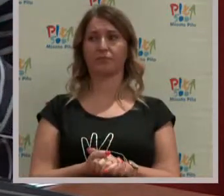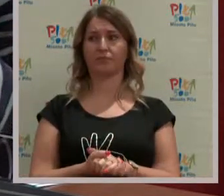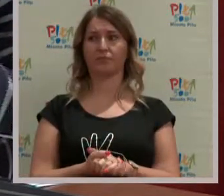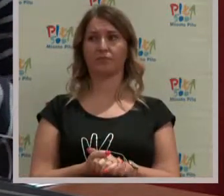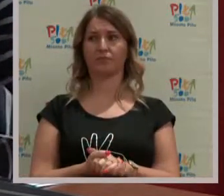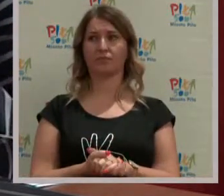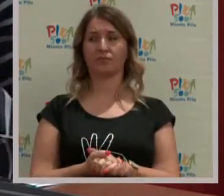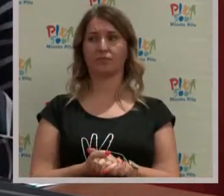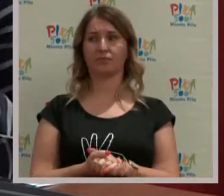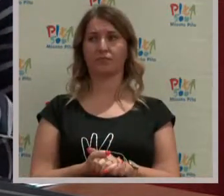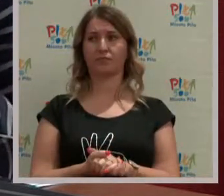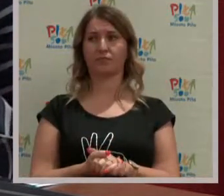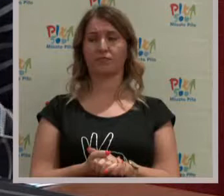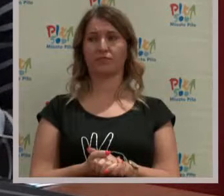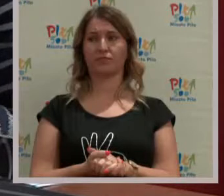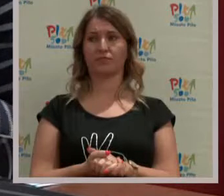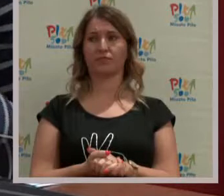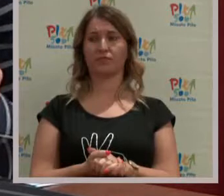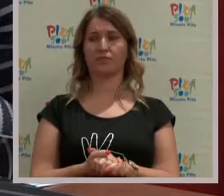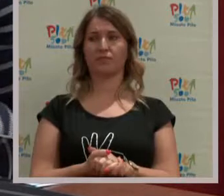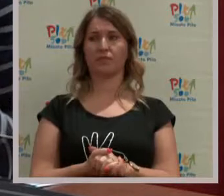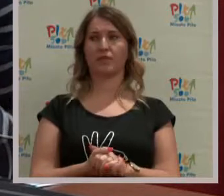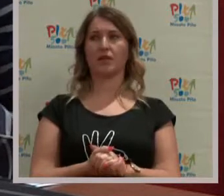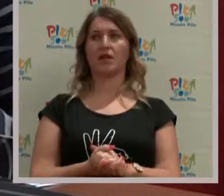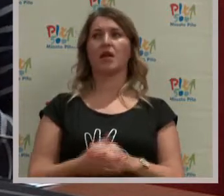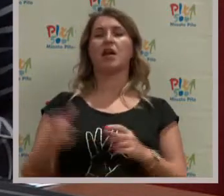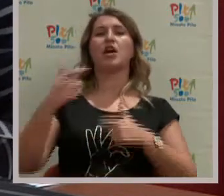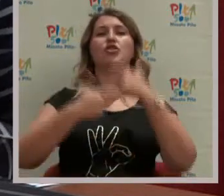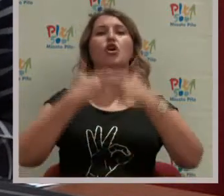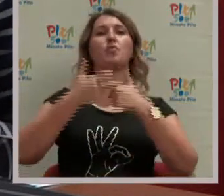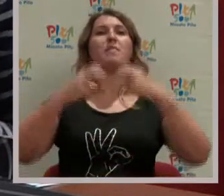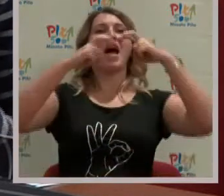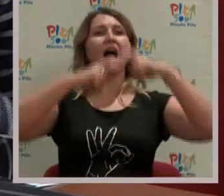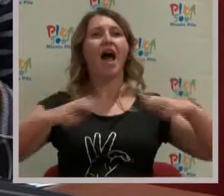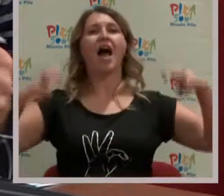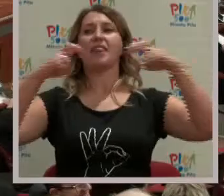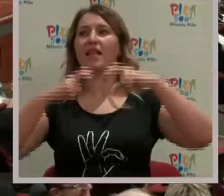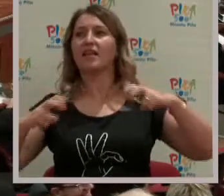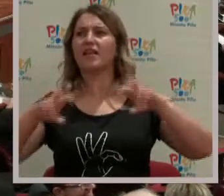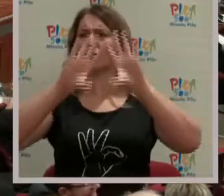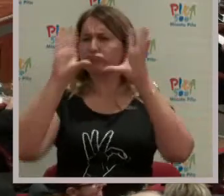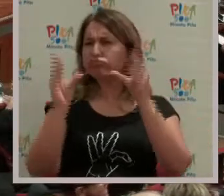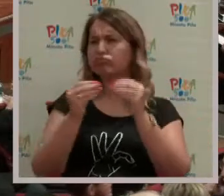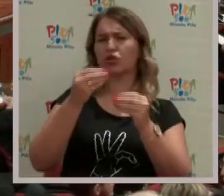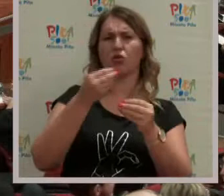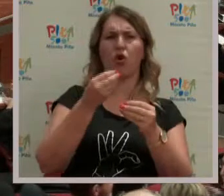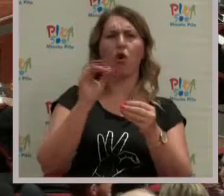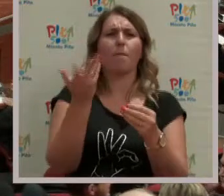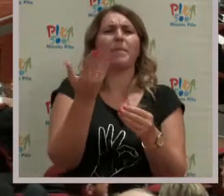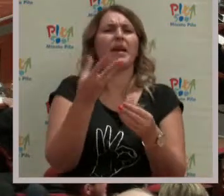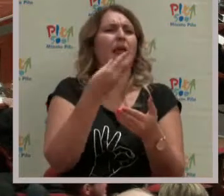w pozostałym zakresie dokonujemy również analizy wykonania dochodów i wydatków w poszczególnych